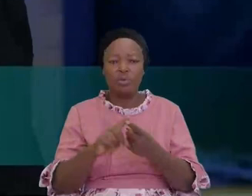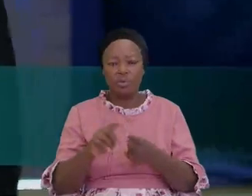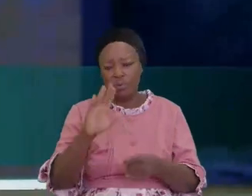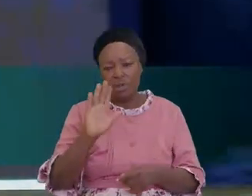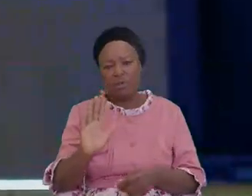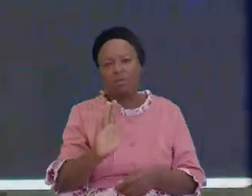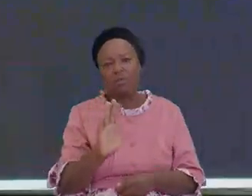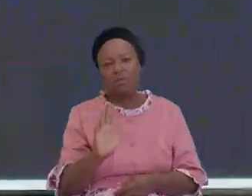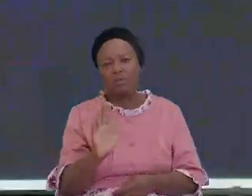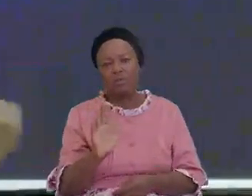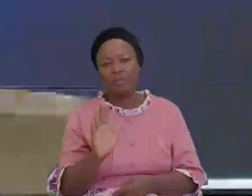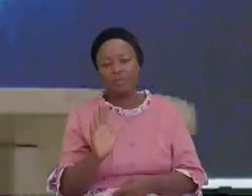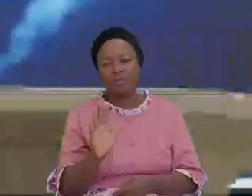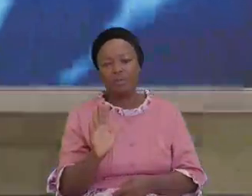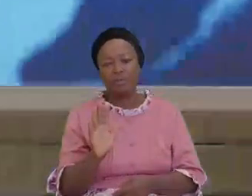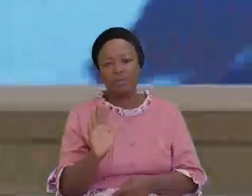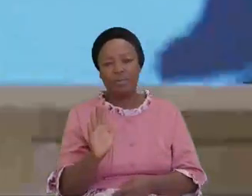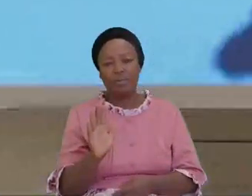mesure.